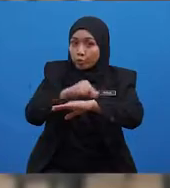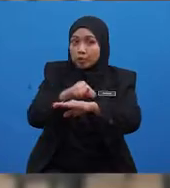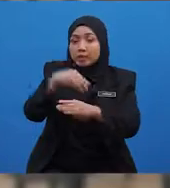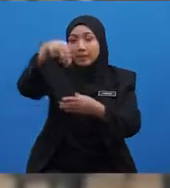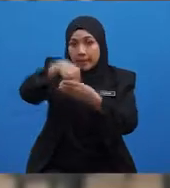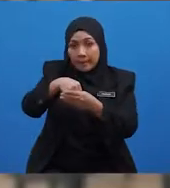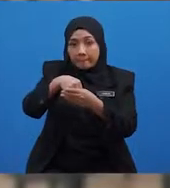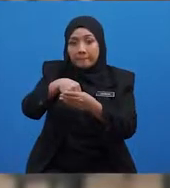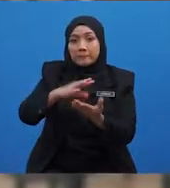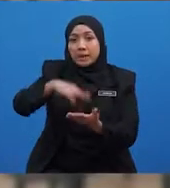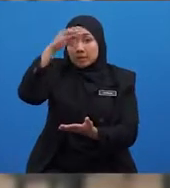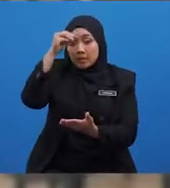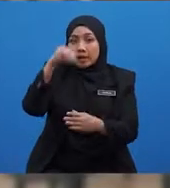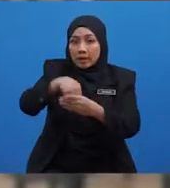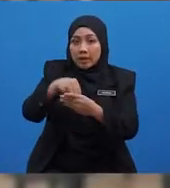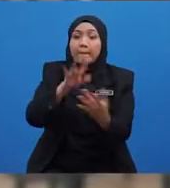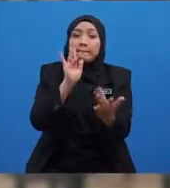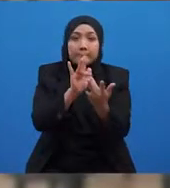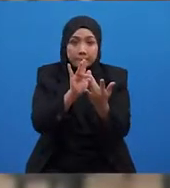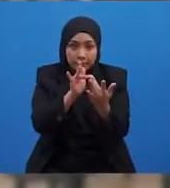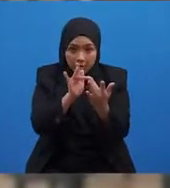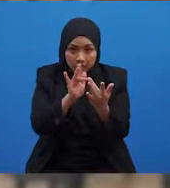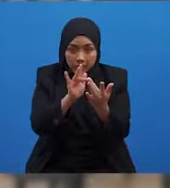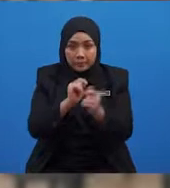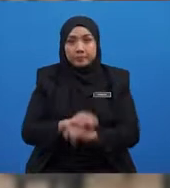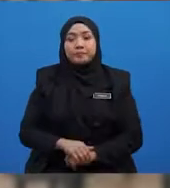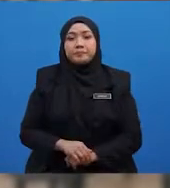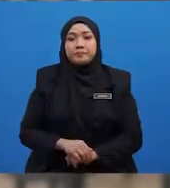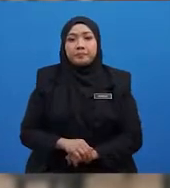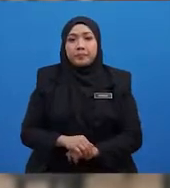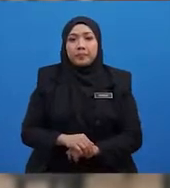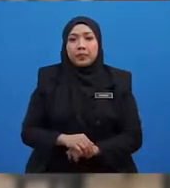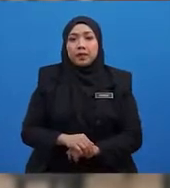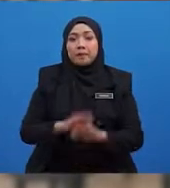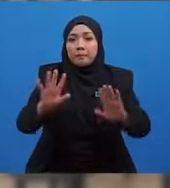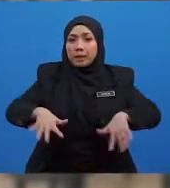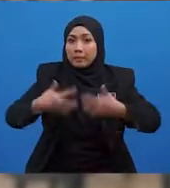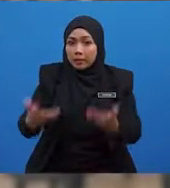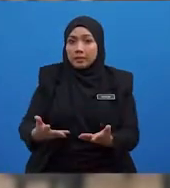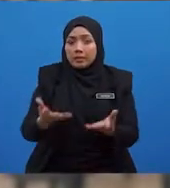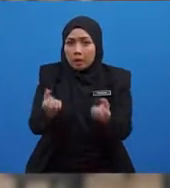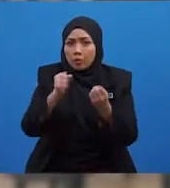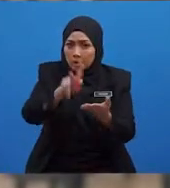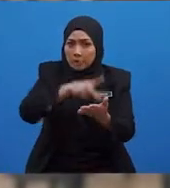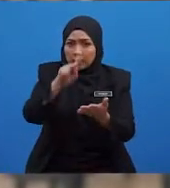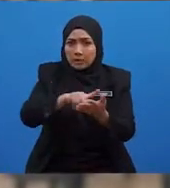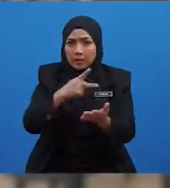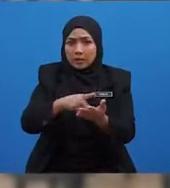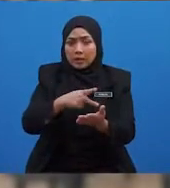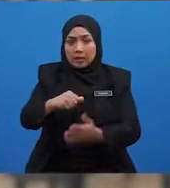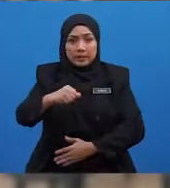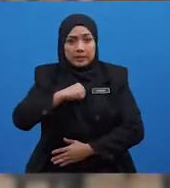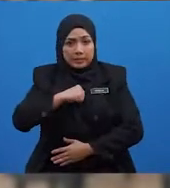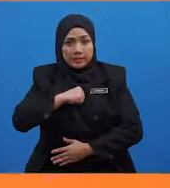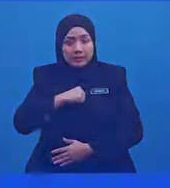talian. Tontoni video berikut tentang aktiviti pengguna mengemaskini maklumatnya dalam akaun Google